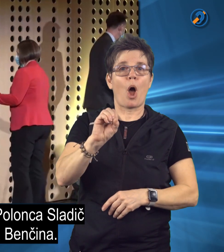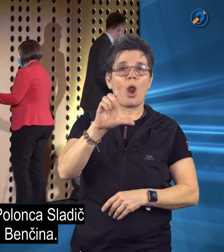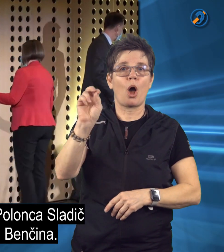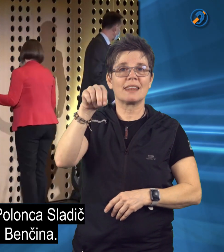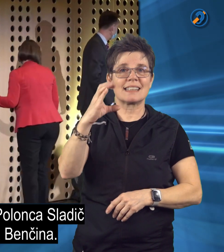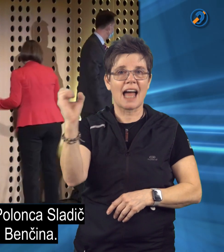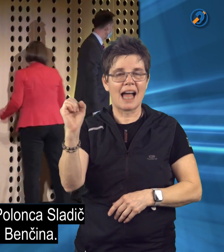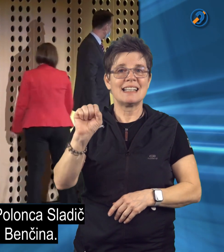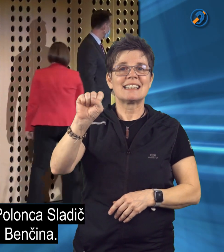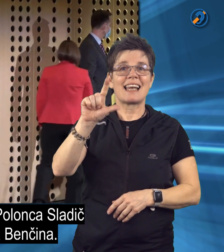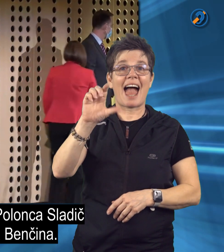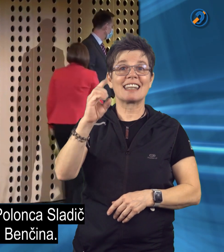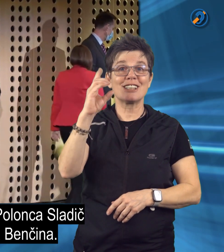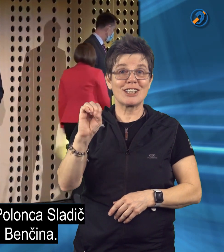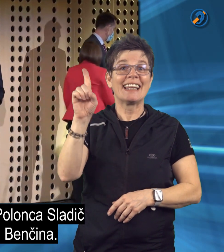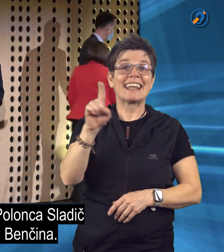Benčina.